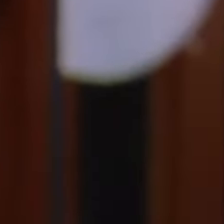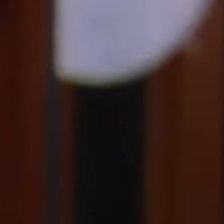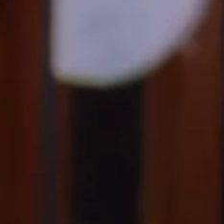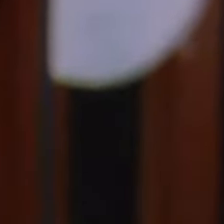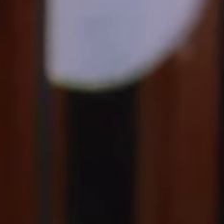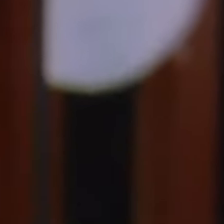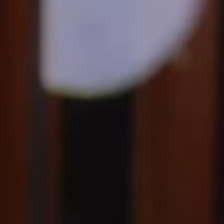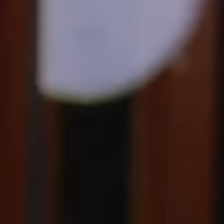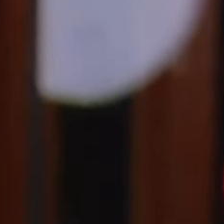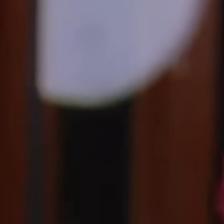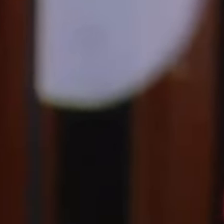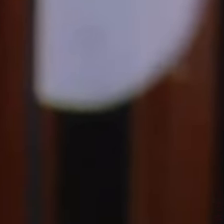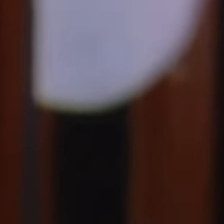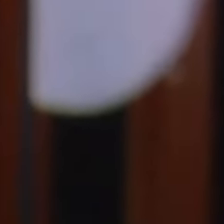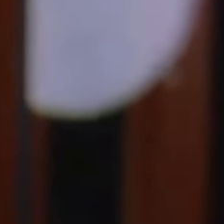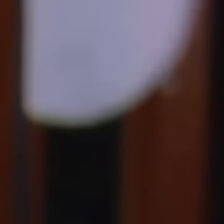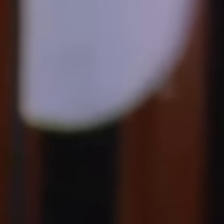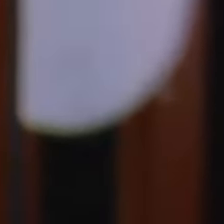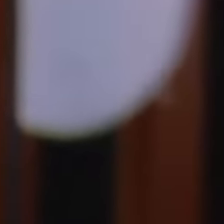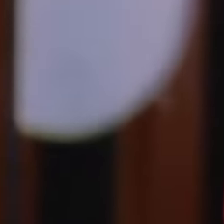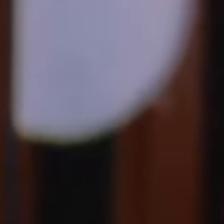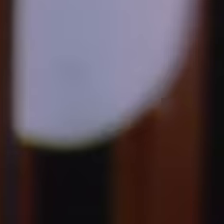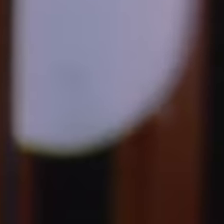فجيناكم نم تحتها